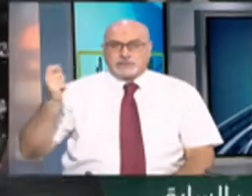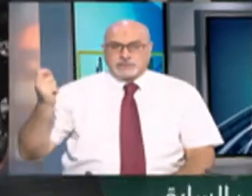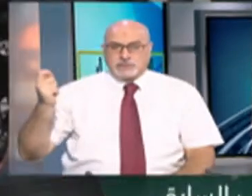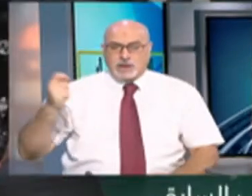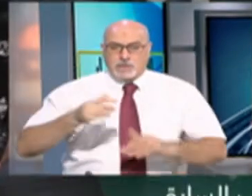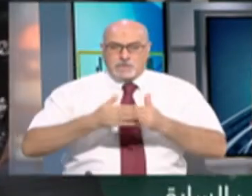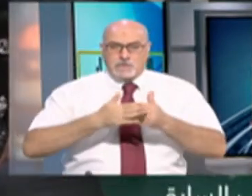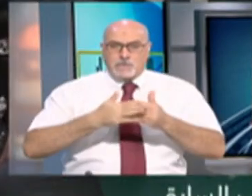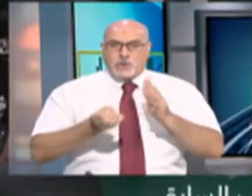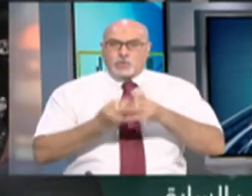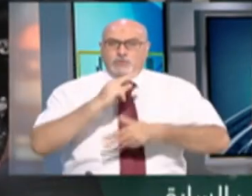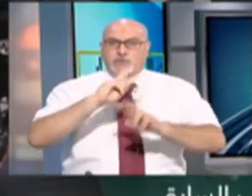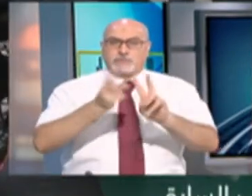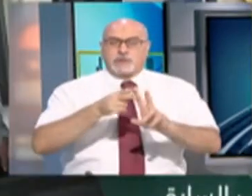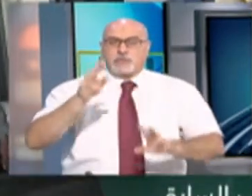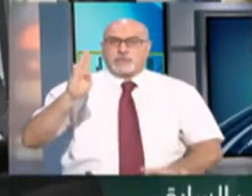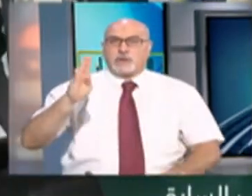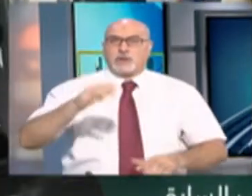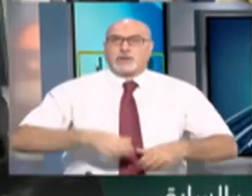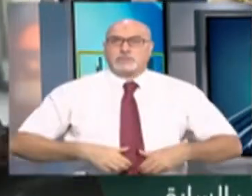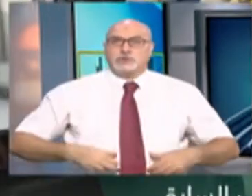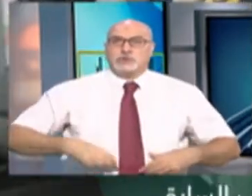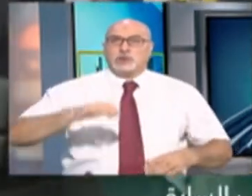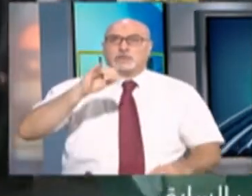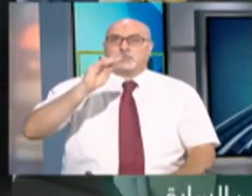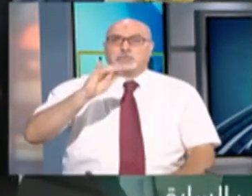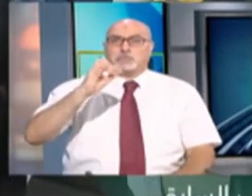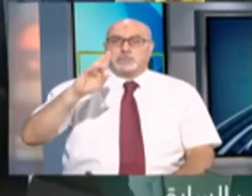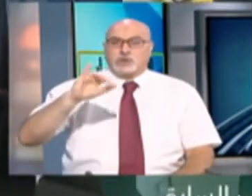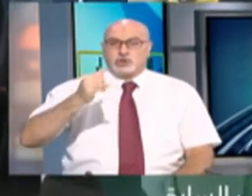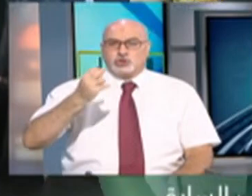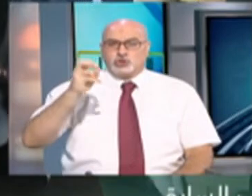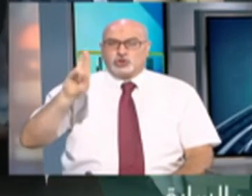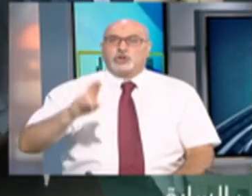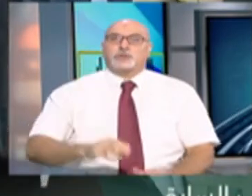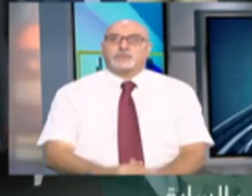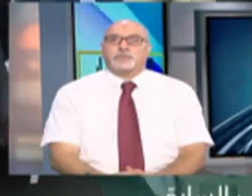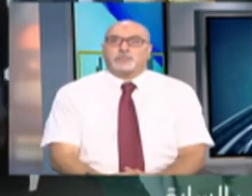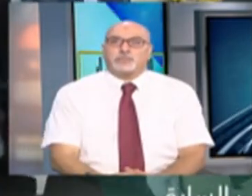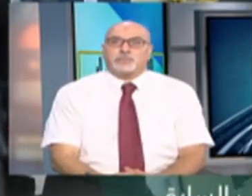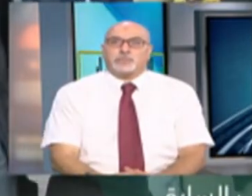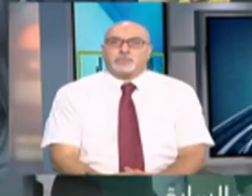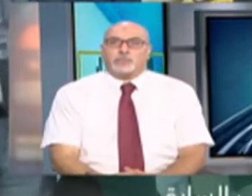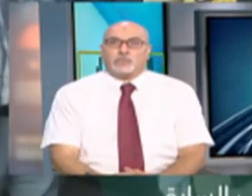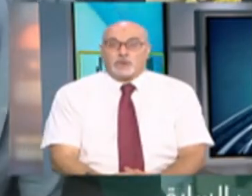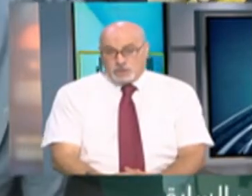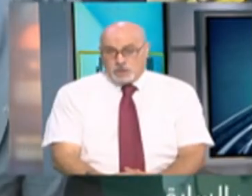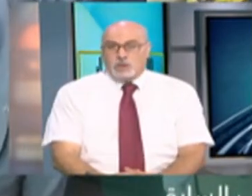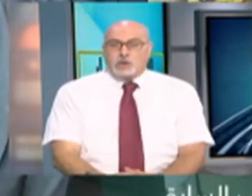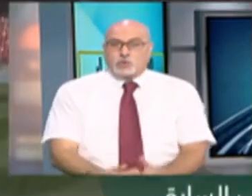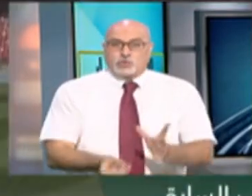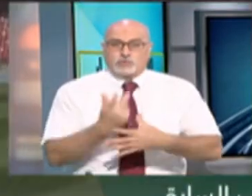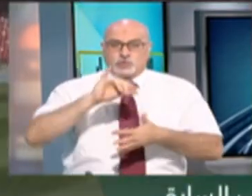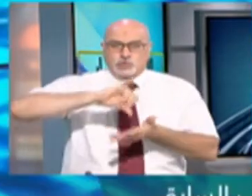العمراني الجديد بالقايد ببلدية بئر الجير شرق المدينة. الصرح الرياضي هذا